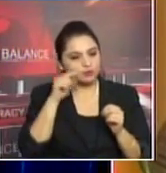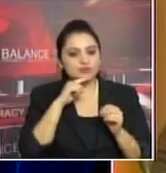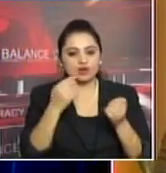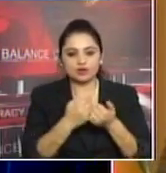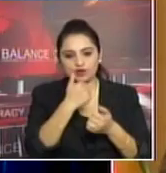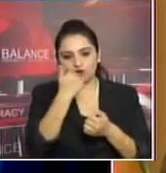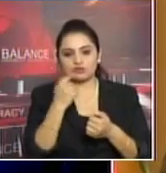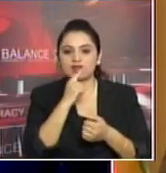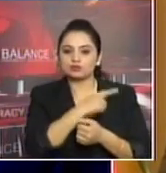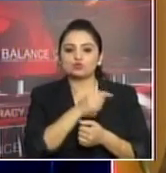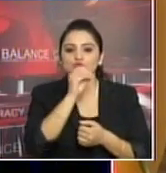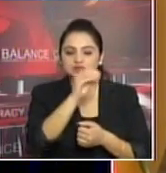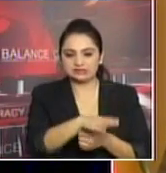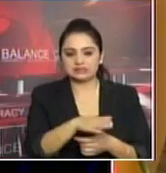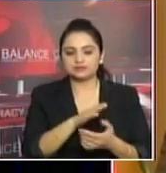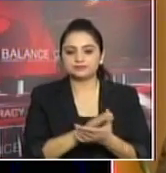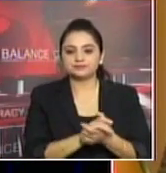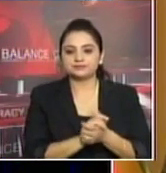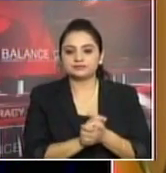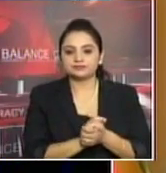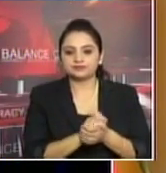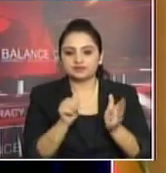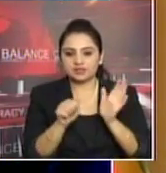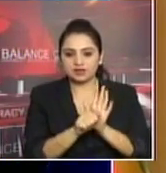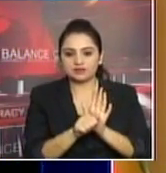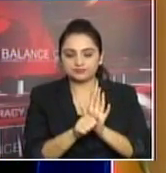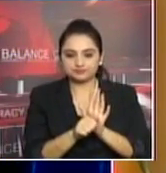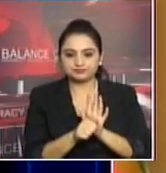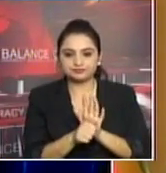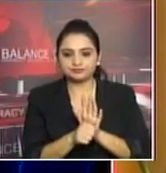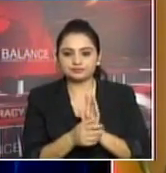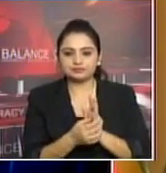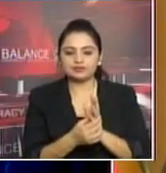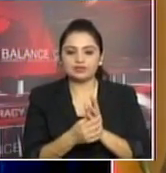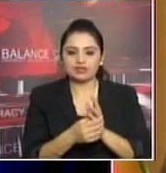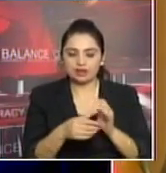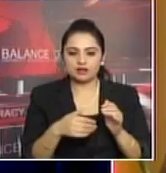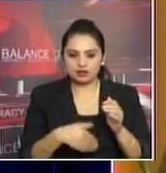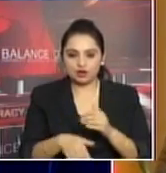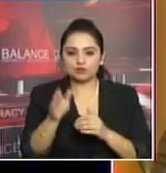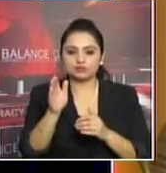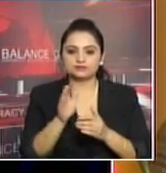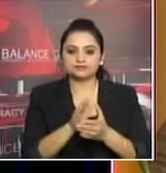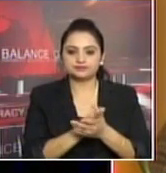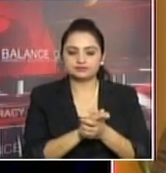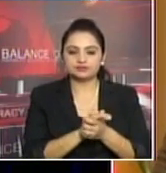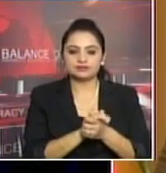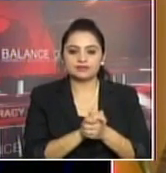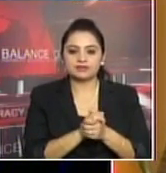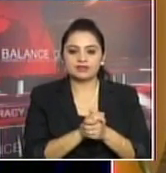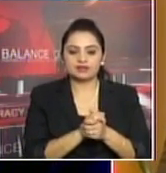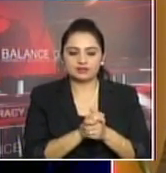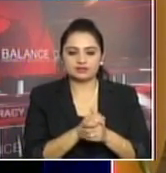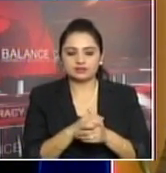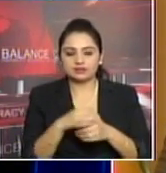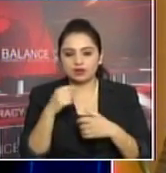कुरालाई ब्लेम लाइदिने। अहिले अगाडिसम्म हामी सबै कुराको ब्लेम चाहिँ राजशाहीलाई लाउँथ्यौँ, अब अहिले केलाई लाउने भन्नेमा हामीलाई ऊ